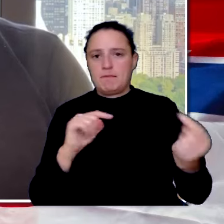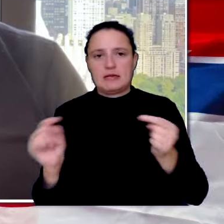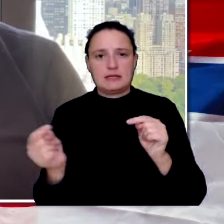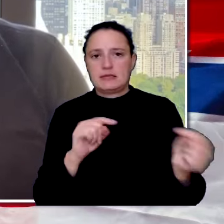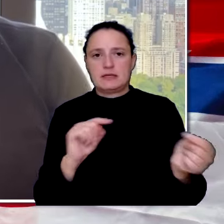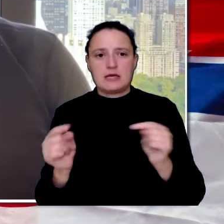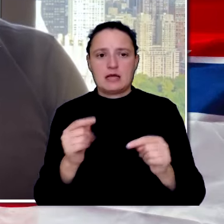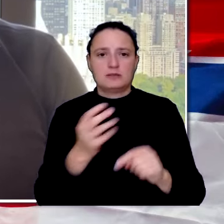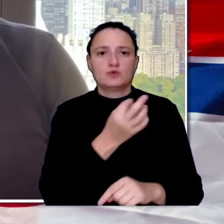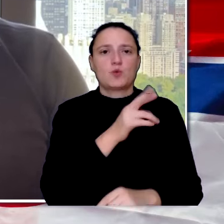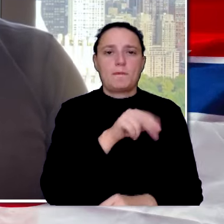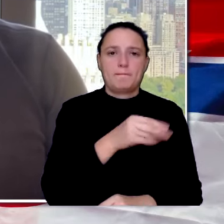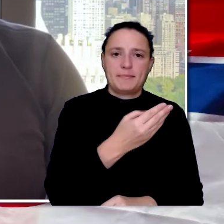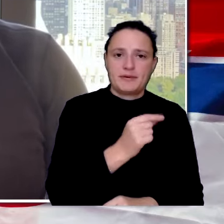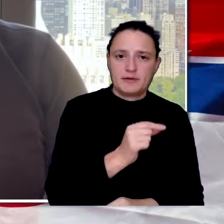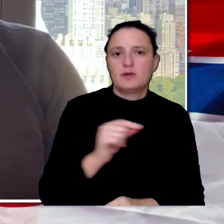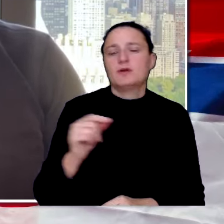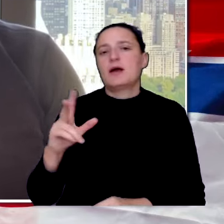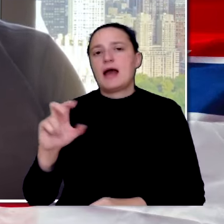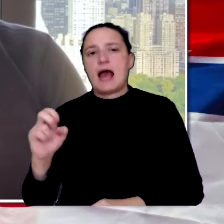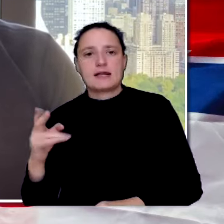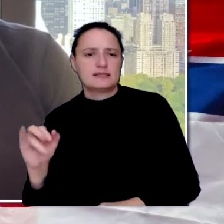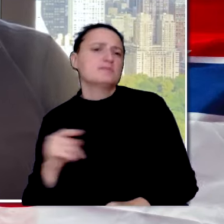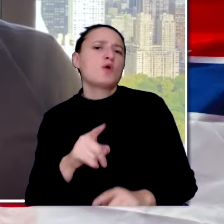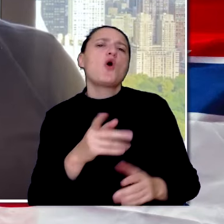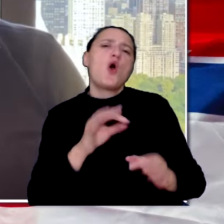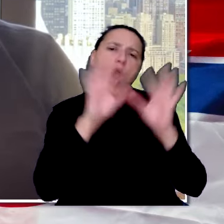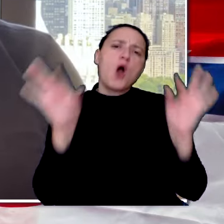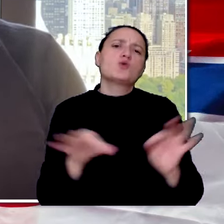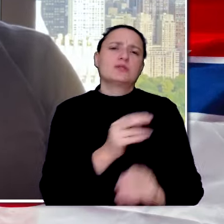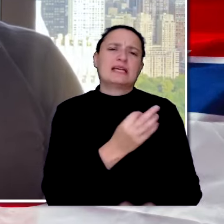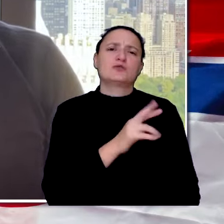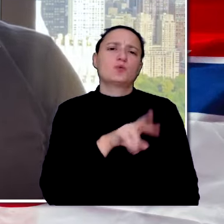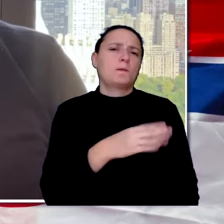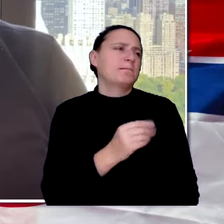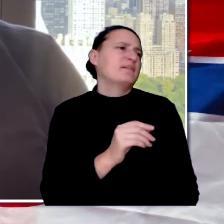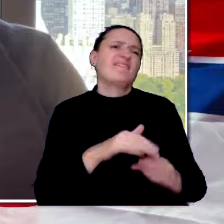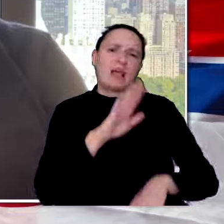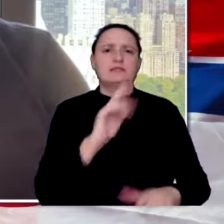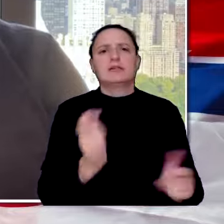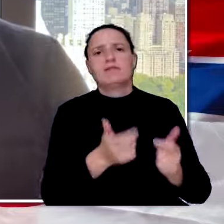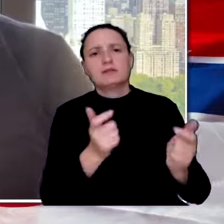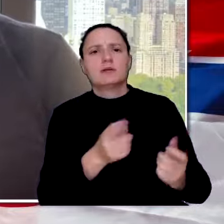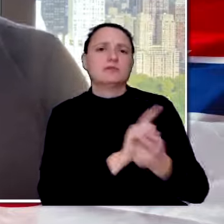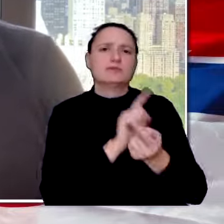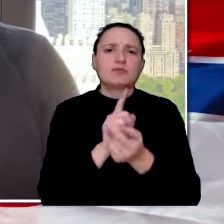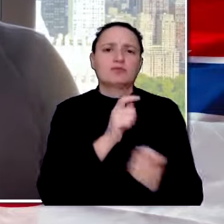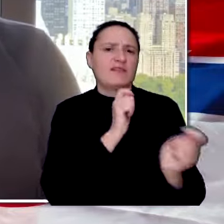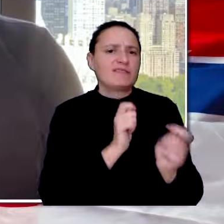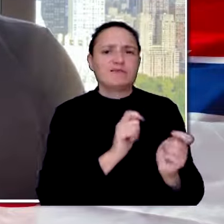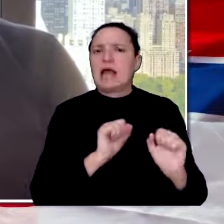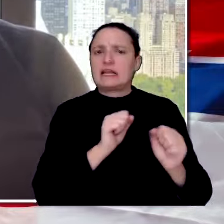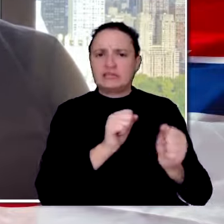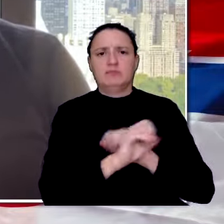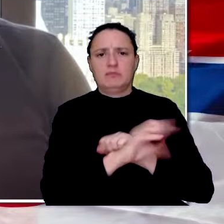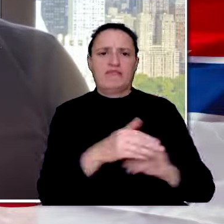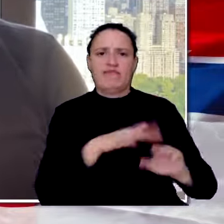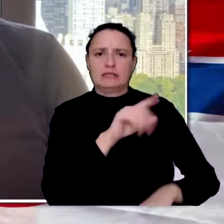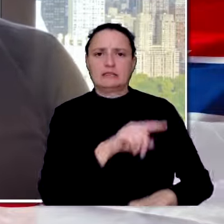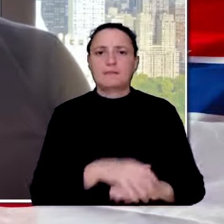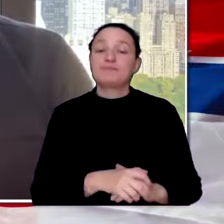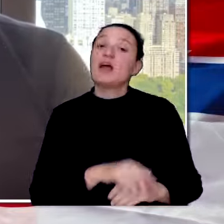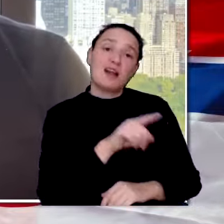Trump dawał dużo więcej wywiadów, różnych spotkań, był dość aktywny medialnie. No przy czym Trump